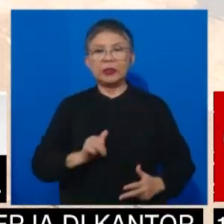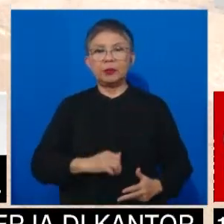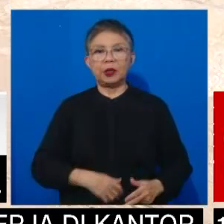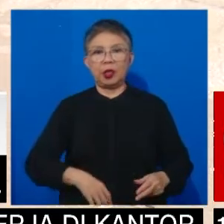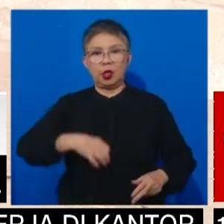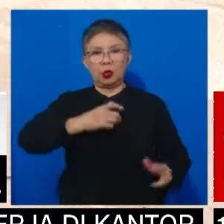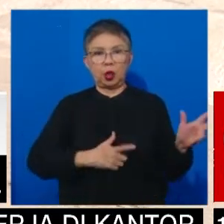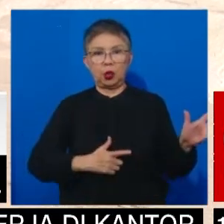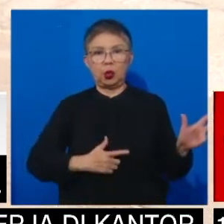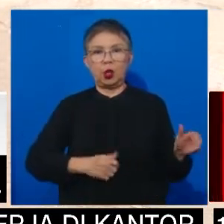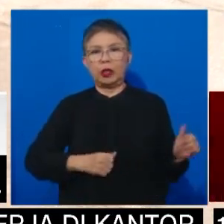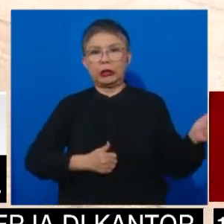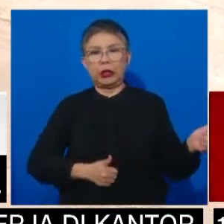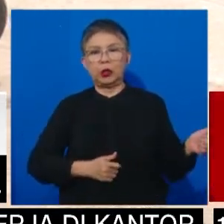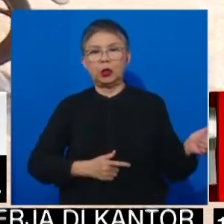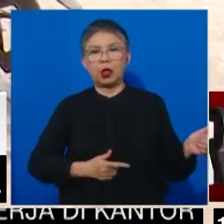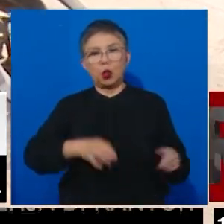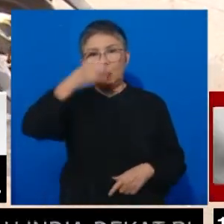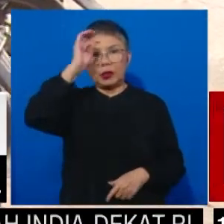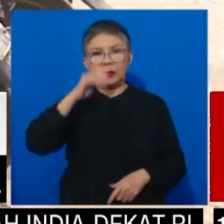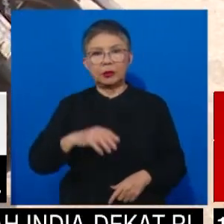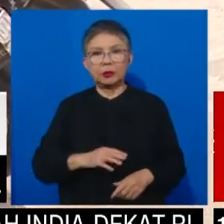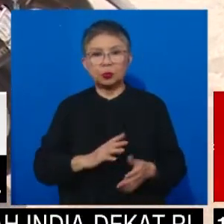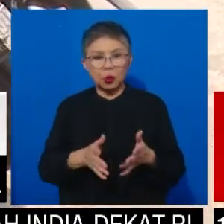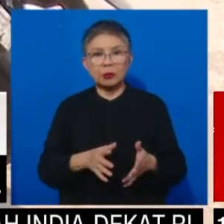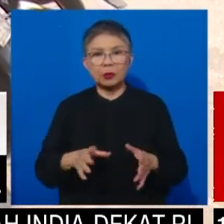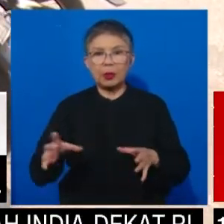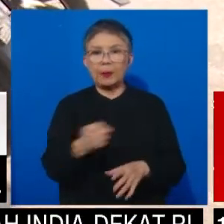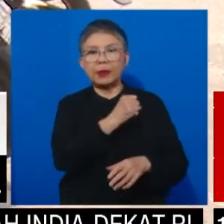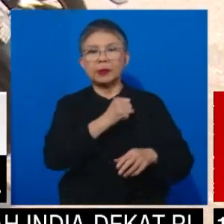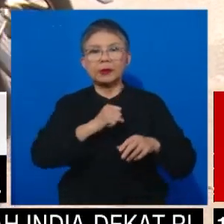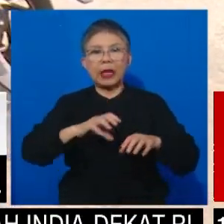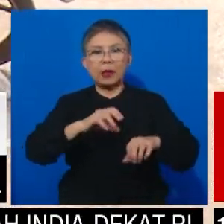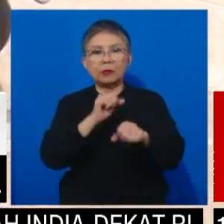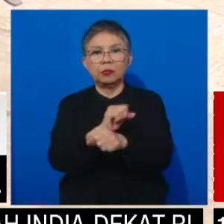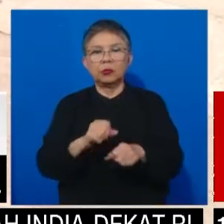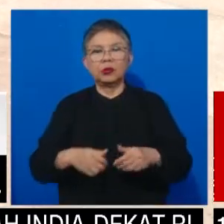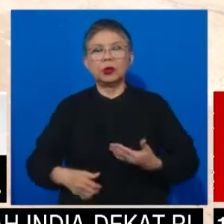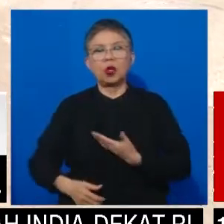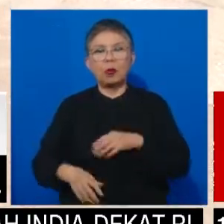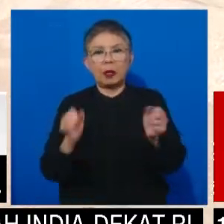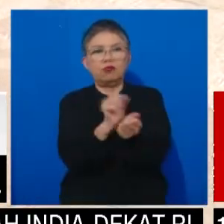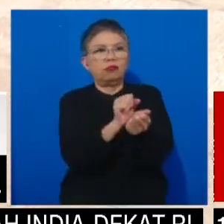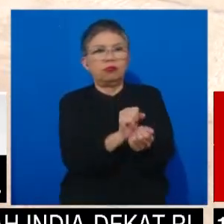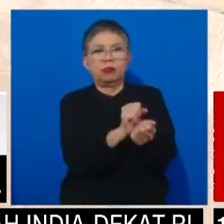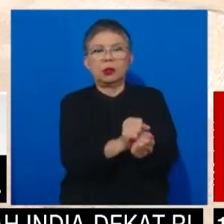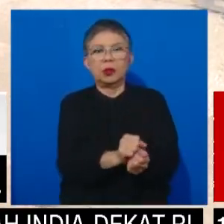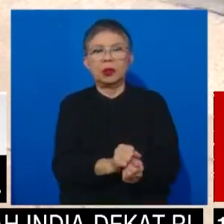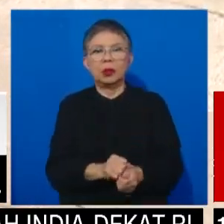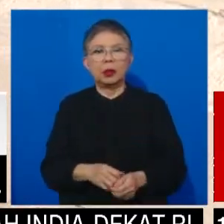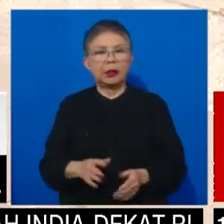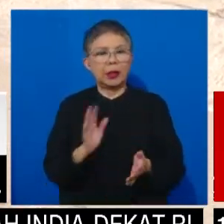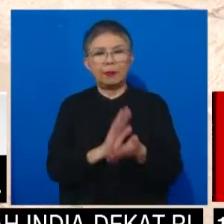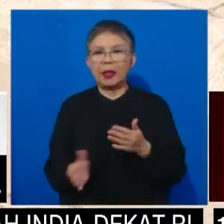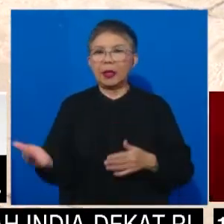oknum TNI atau polisi begitu. Kemudian beberapa menit kemudian keluar dengan tangan di borgol dan sejak saat itu korban sudah tidak